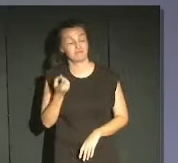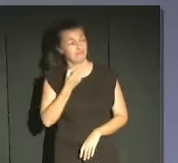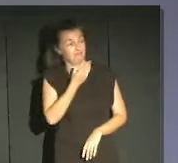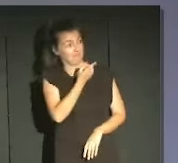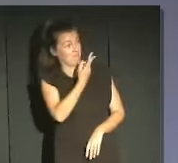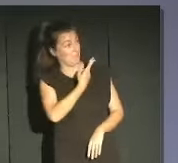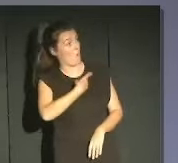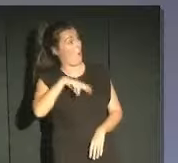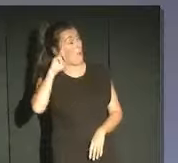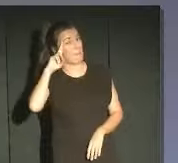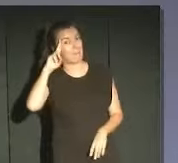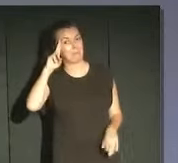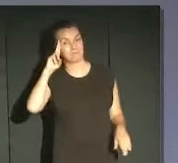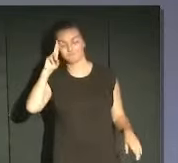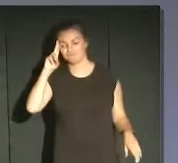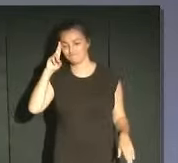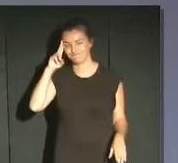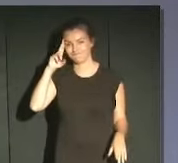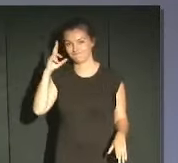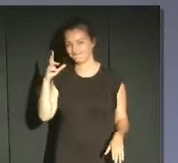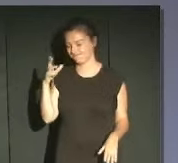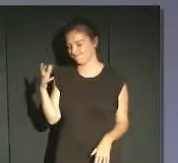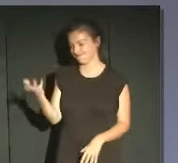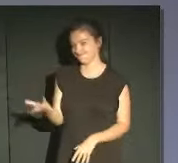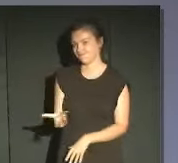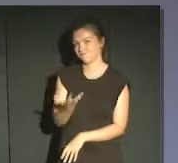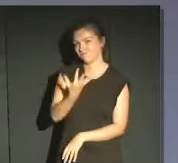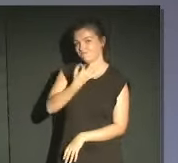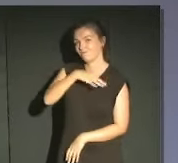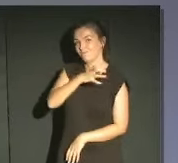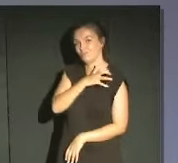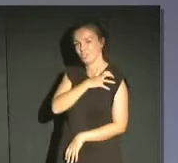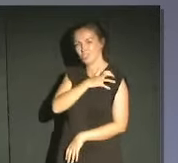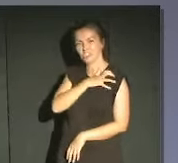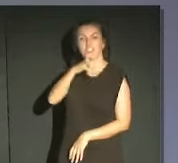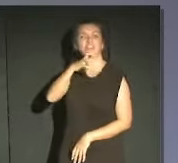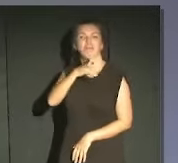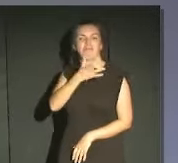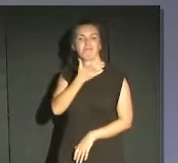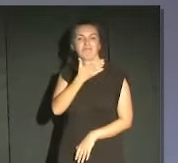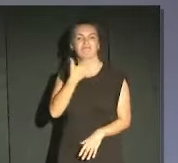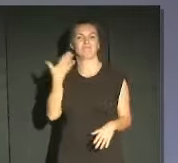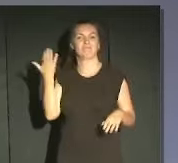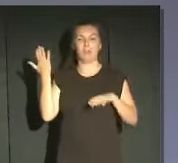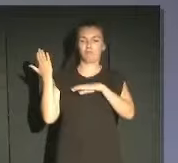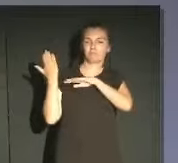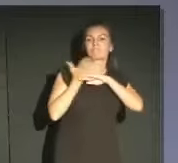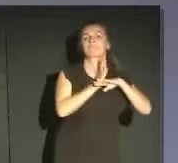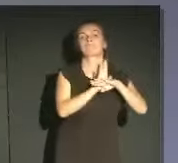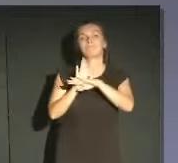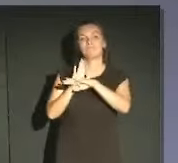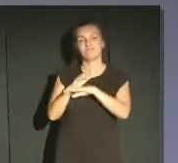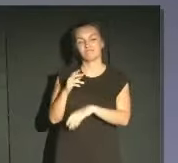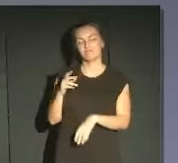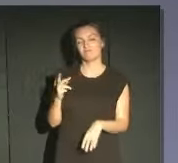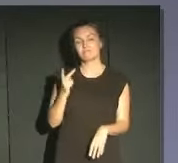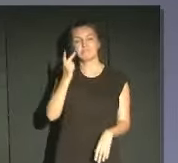cette Europe à un moment si resplendissante et si arrogante